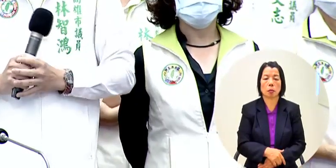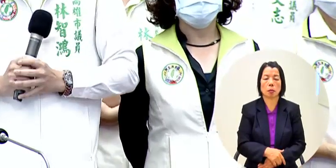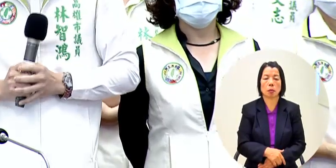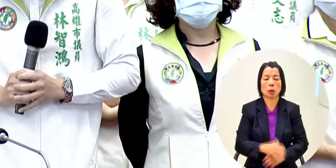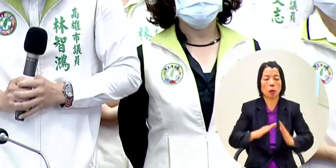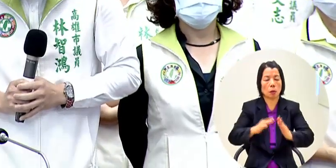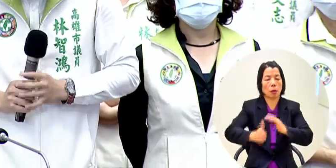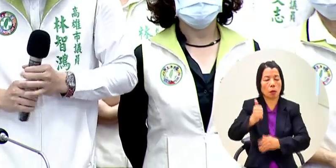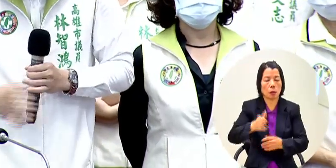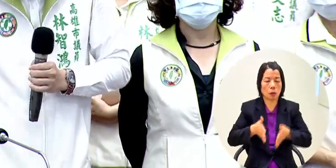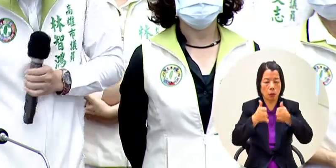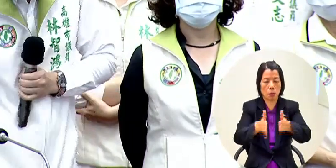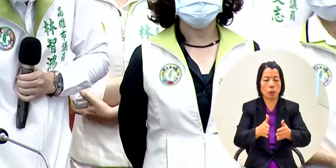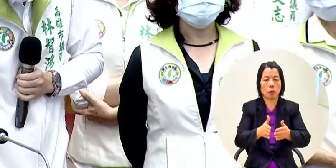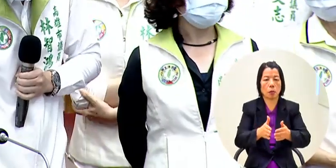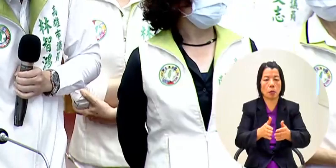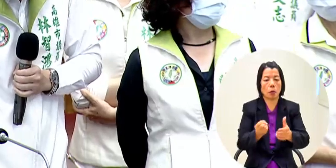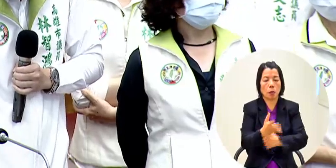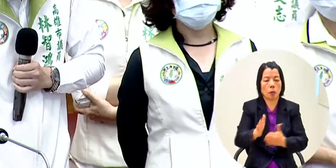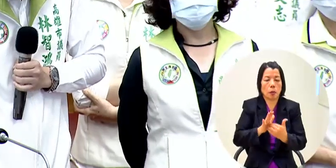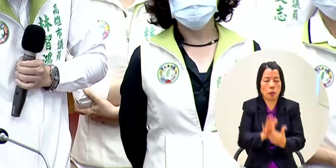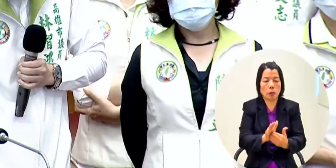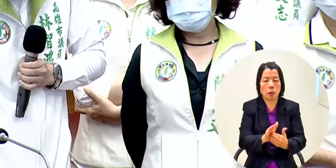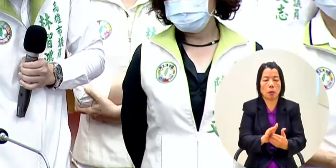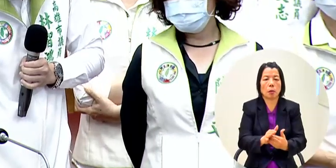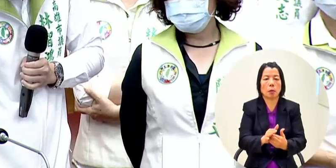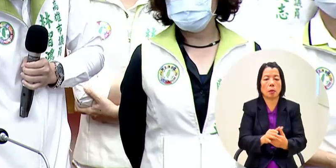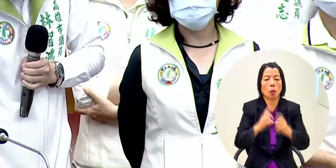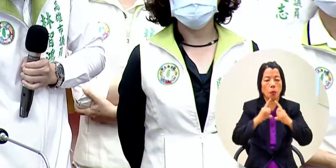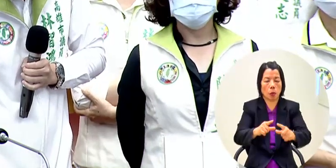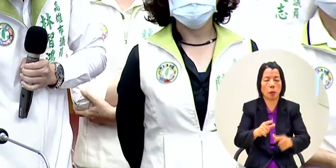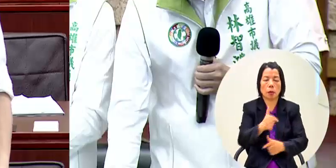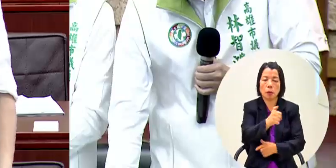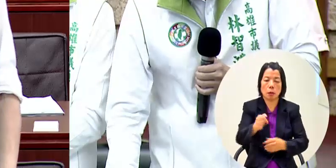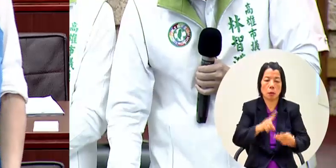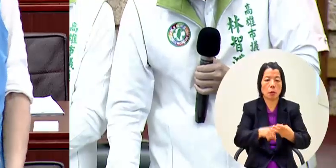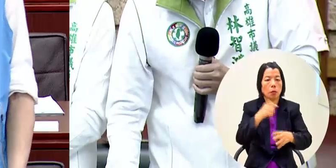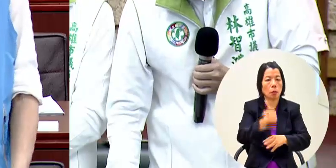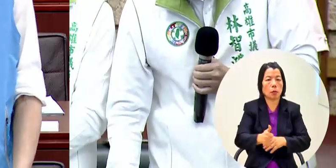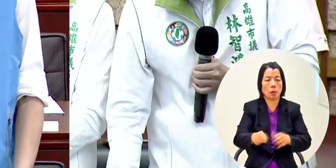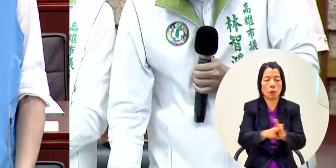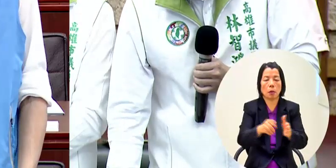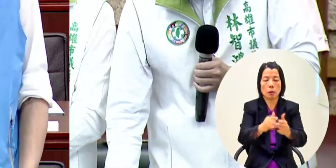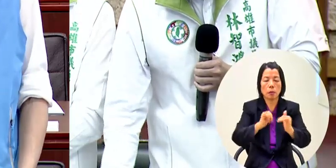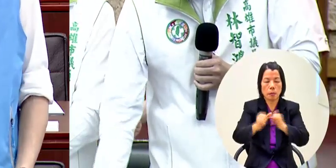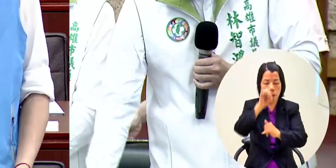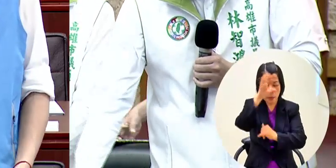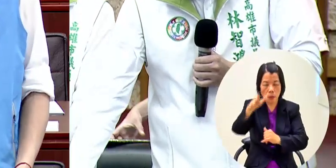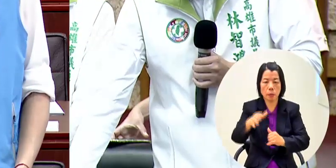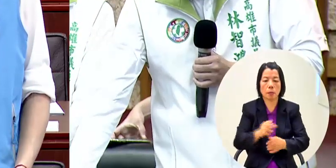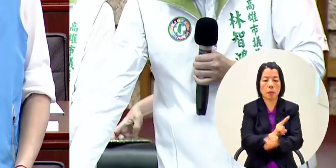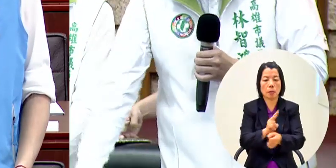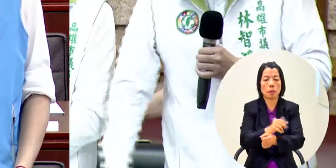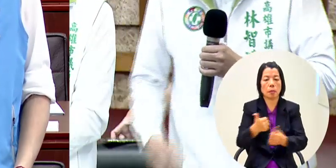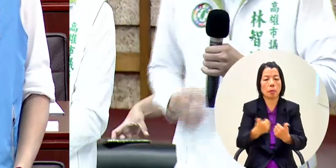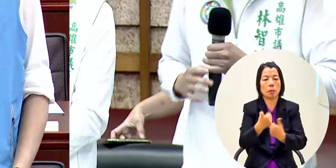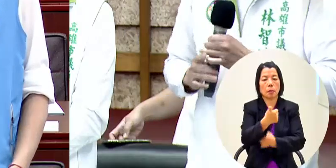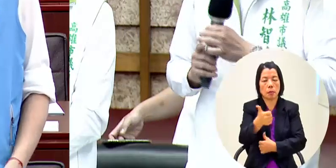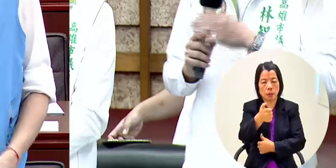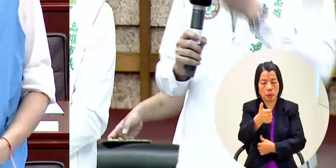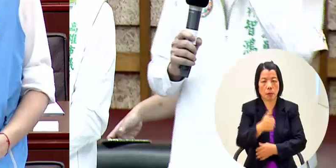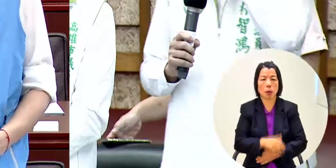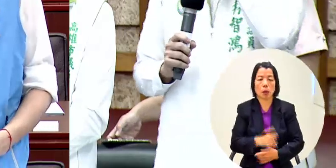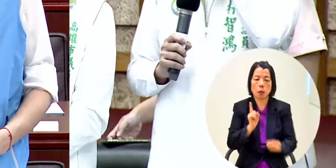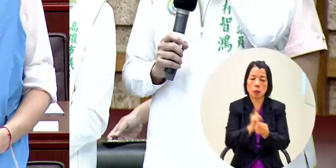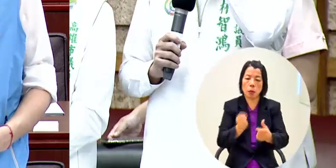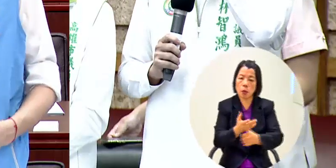防疫的问题进行答询。 谢谢主席，谢谢民进党团，谢谢林议员。防疫问